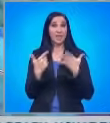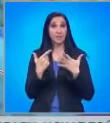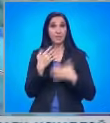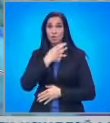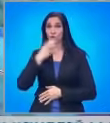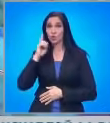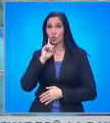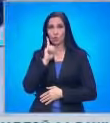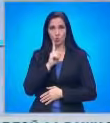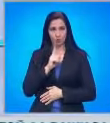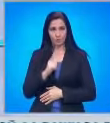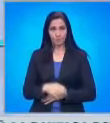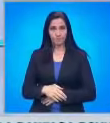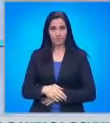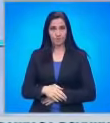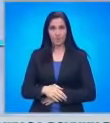души.